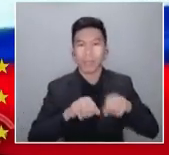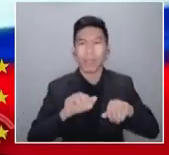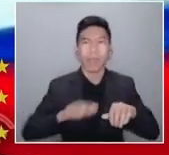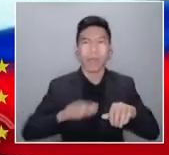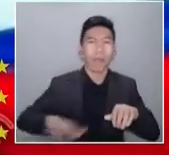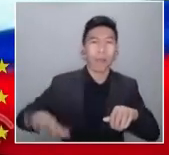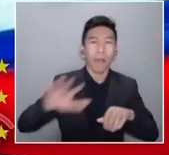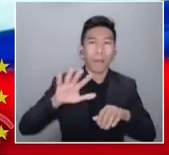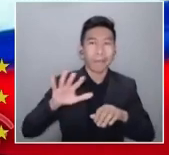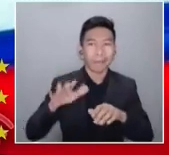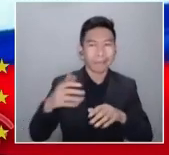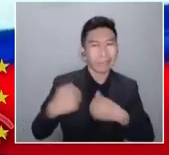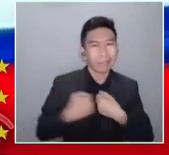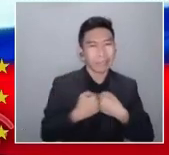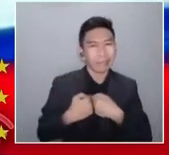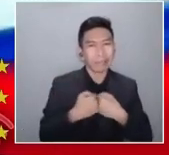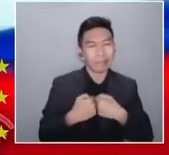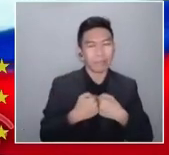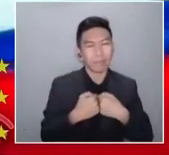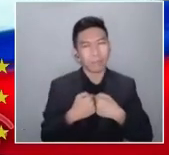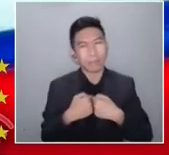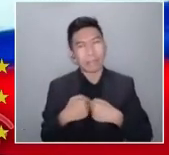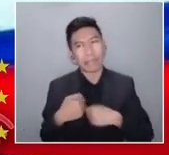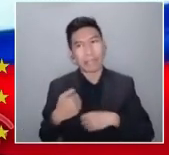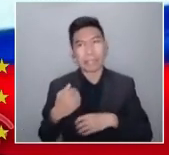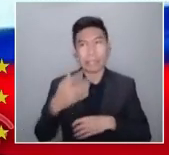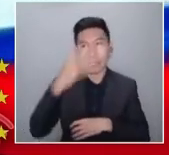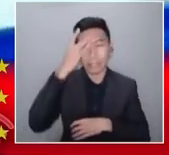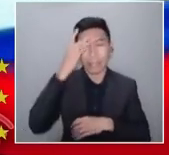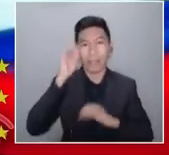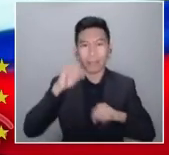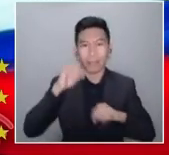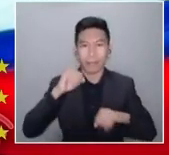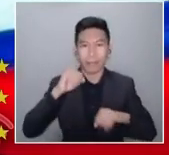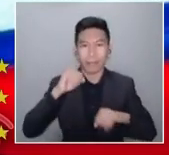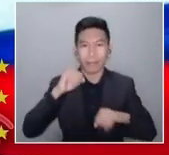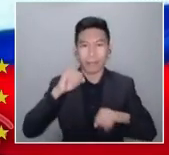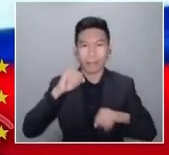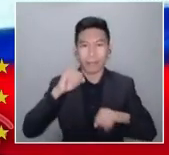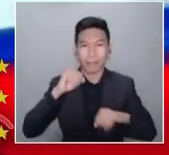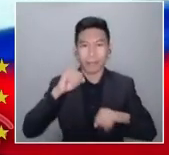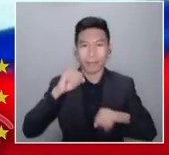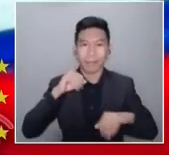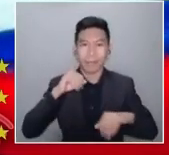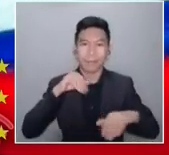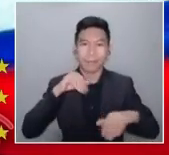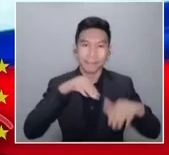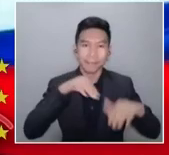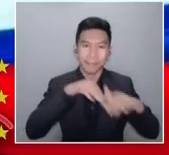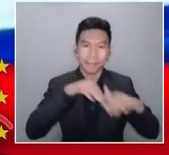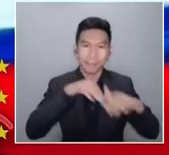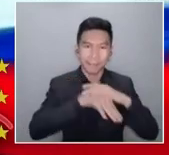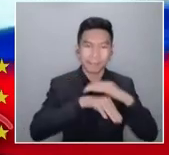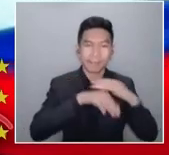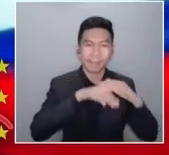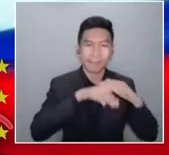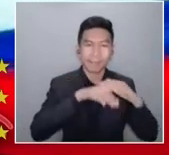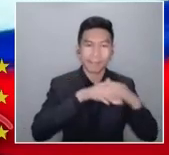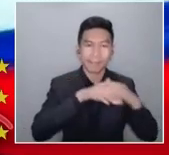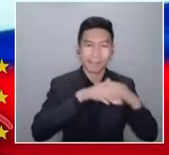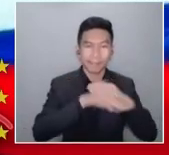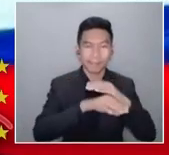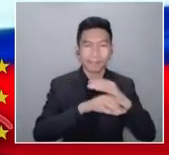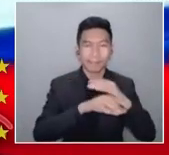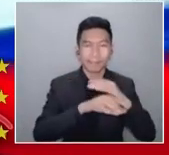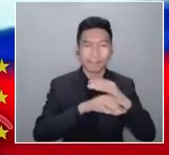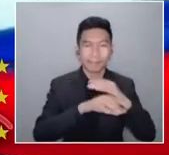na maka-access ng loans. And we can course this through the commercial banking system with a government guarantee